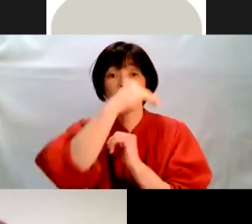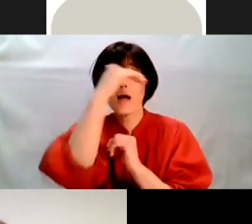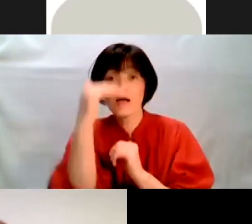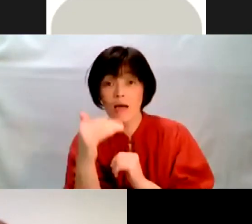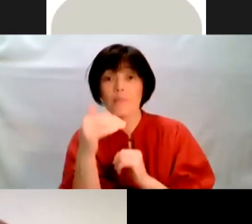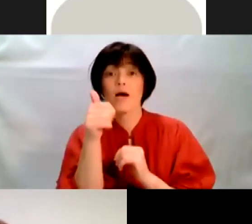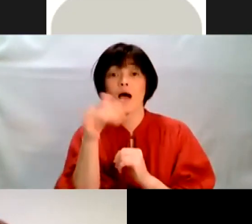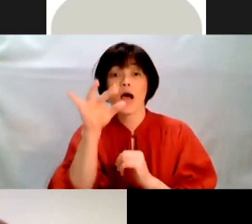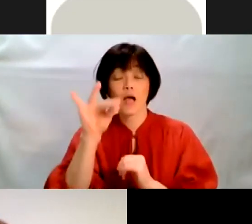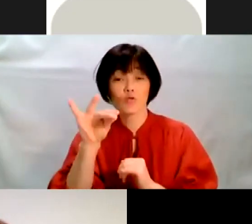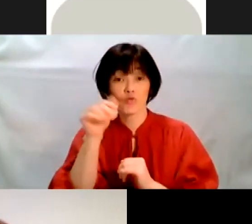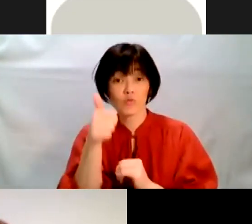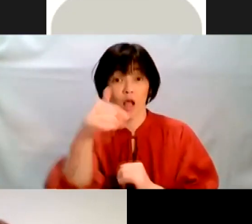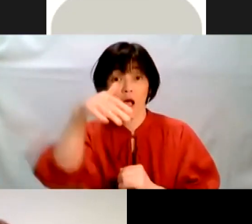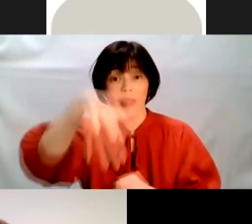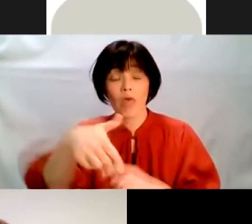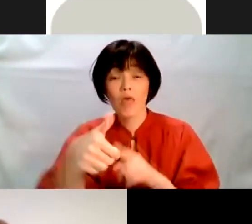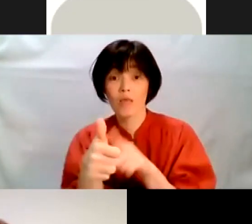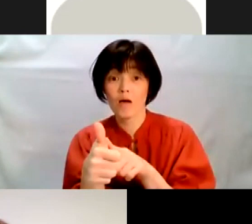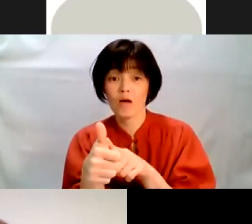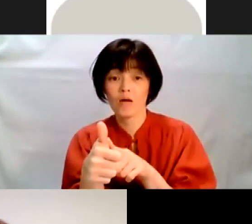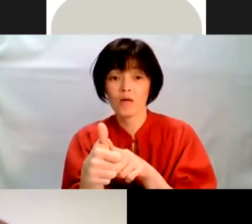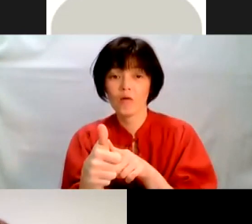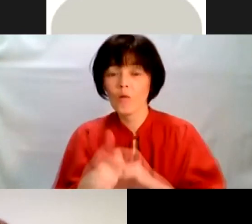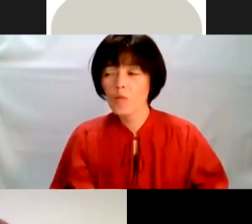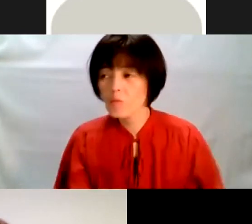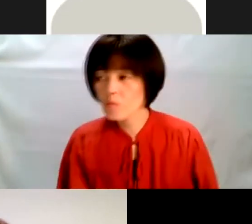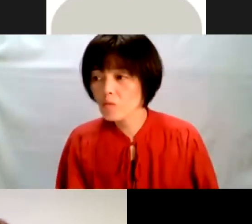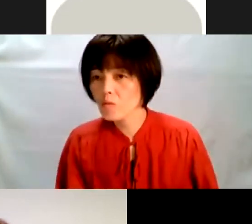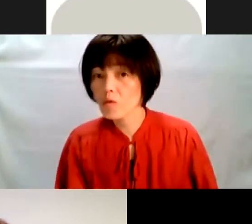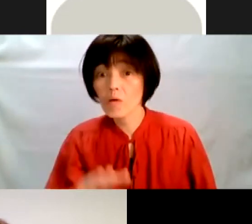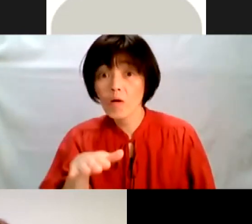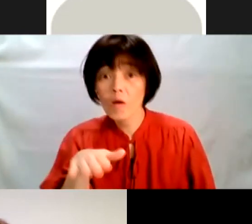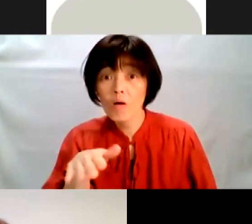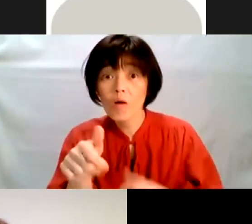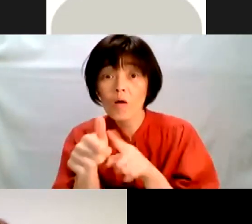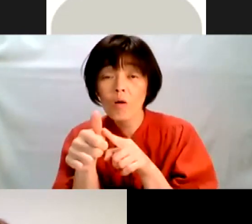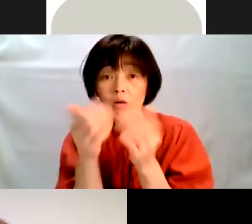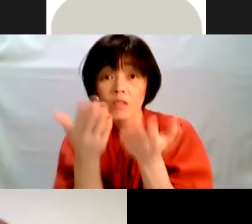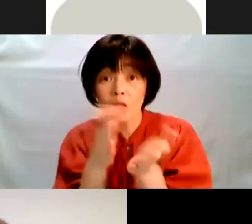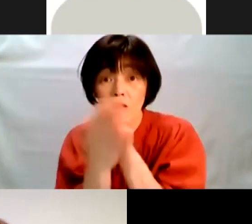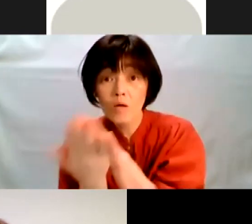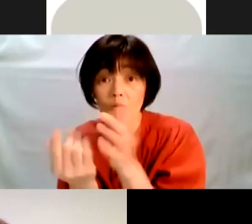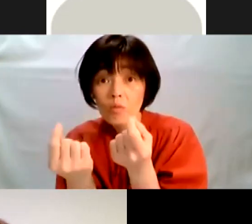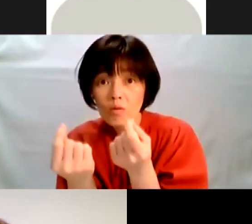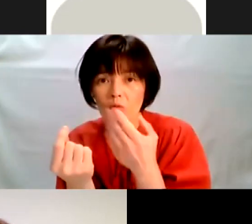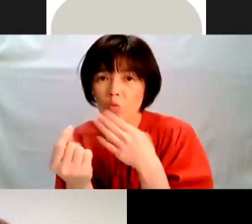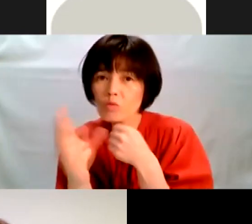さん、 震災の時、亡くなった時っていくつやった？